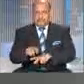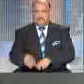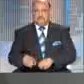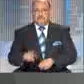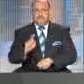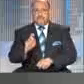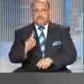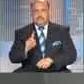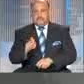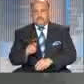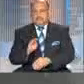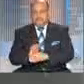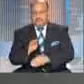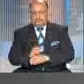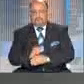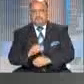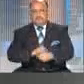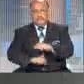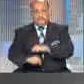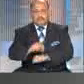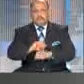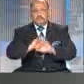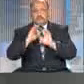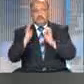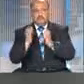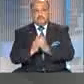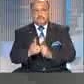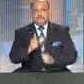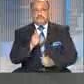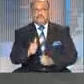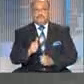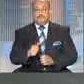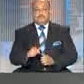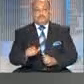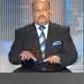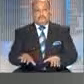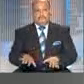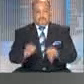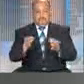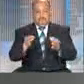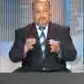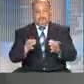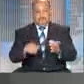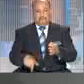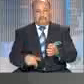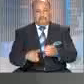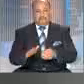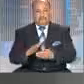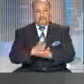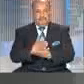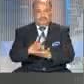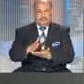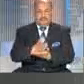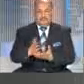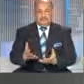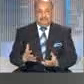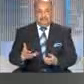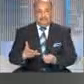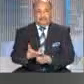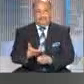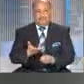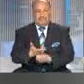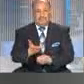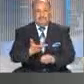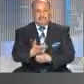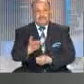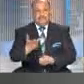على البلاستيك وعلى الغبار وعلى التور باش تطلع الغرسة دي، بس ولي كعبة فقوس باش المواطن تصل له سليمة وباهي ياكلها. علي وإخوته